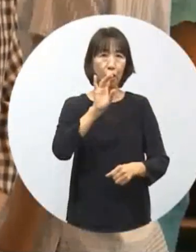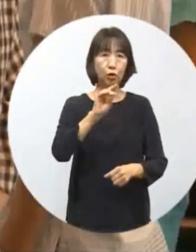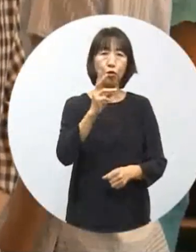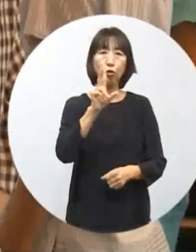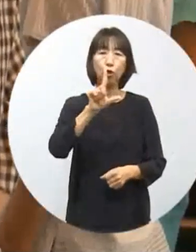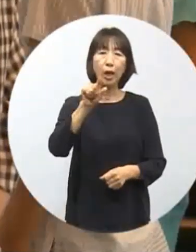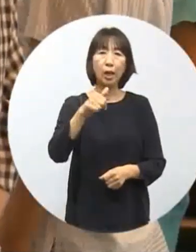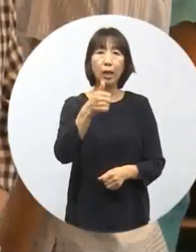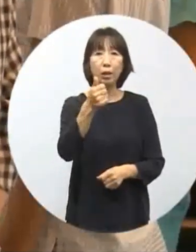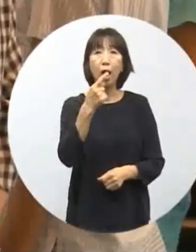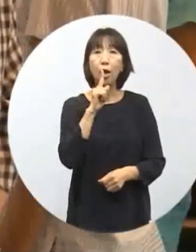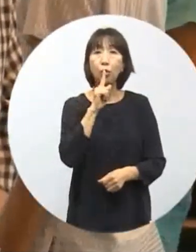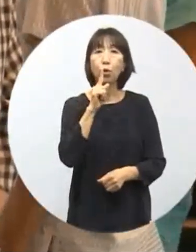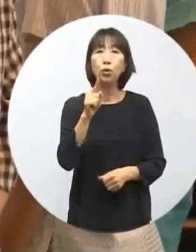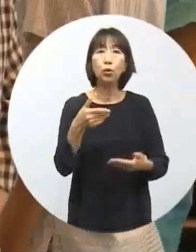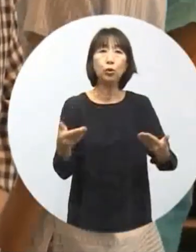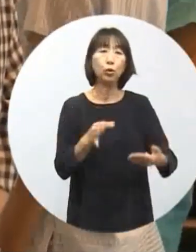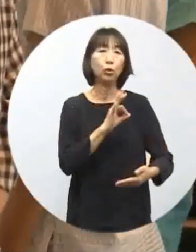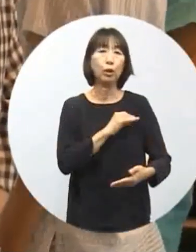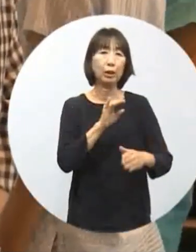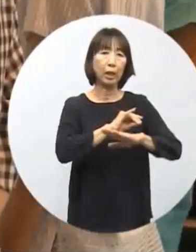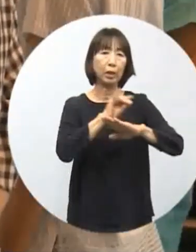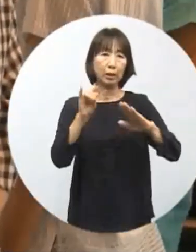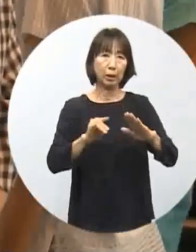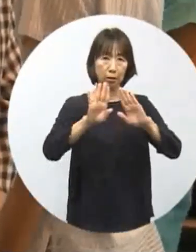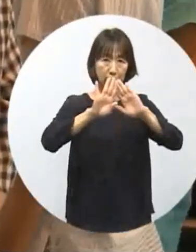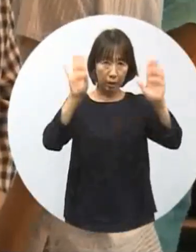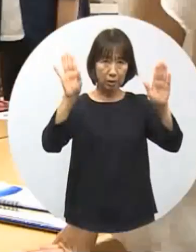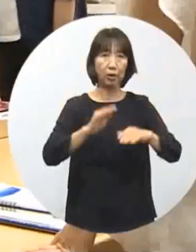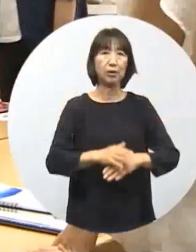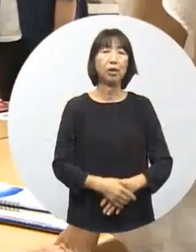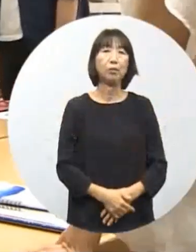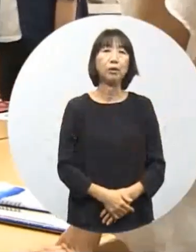れる職員が企画し開催されています。